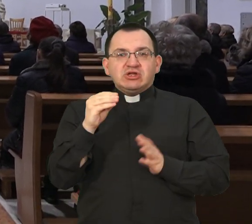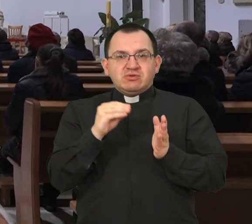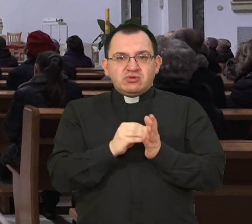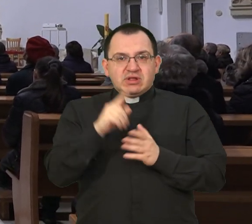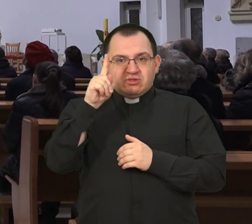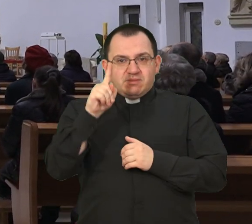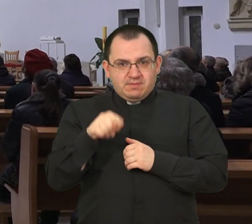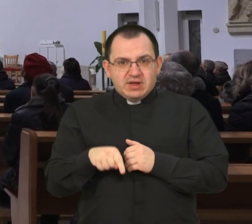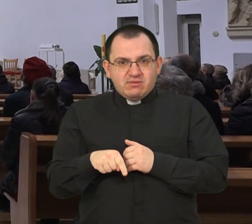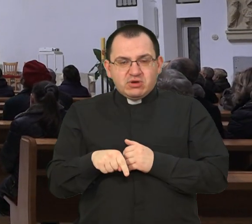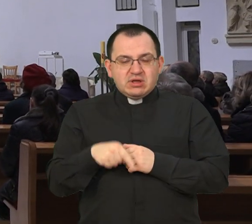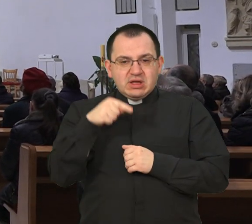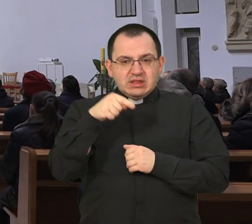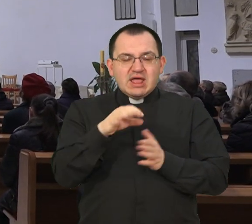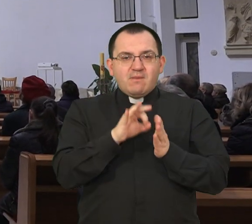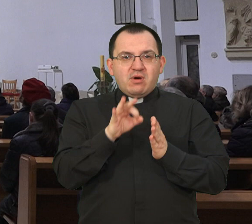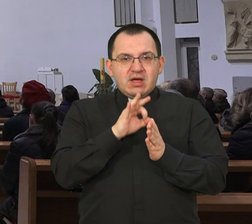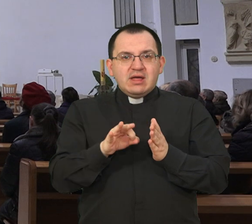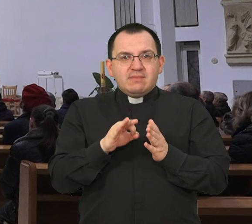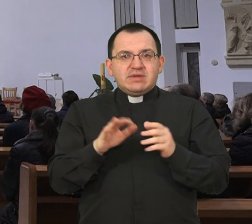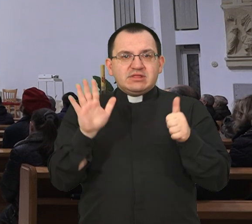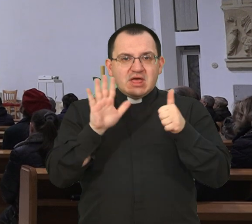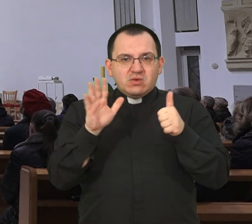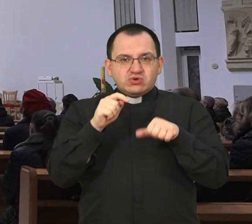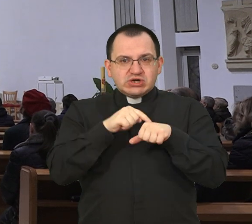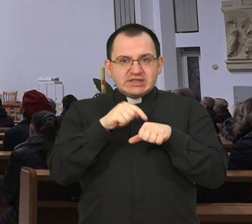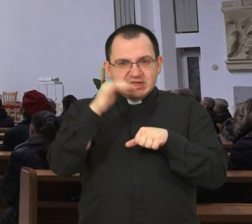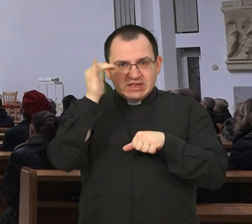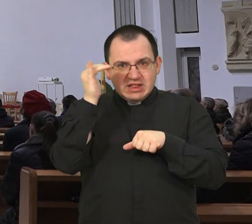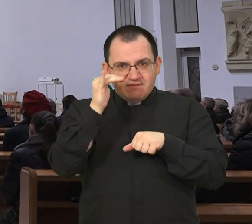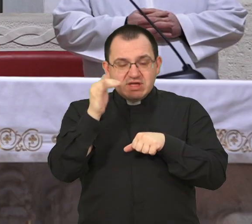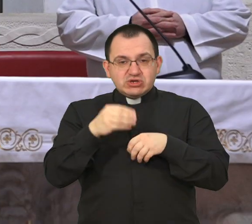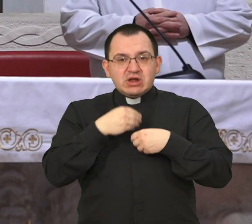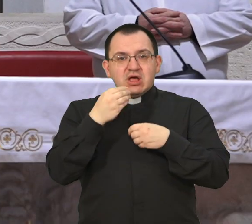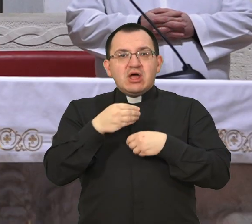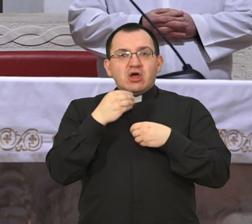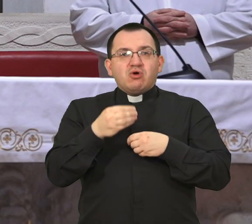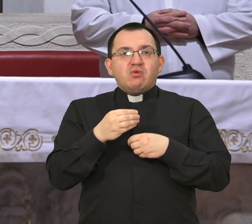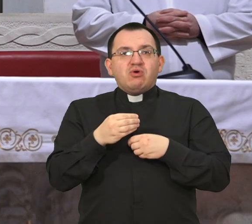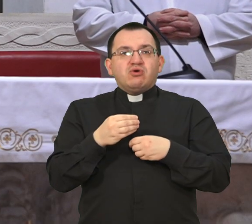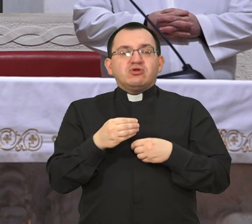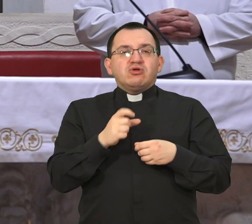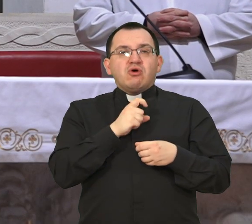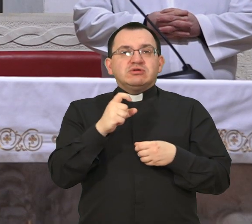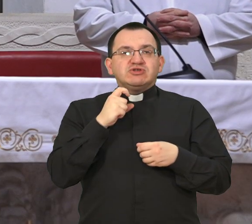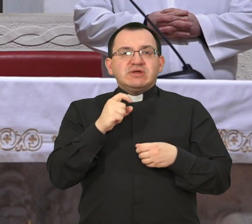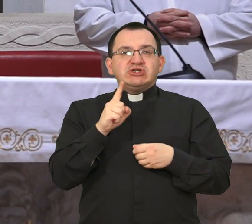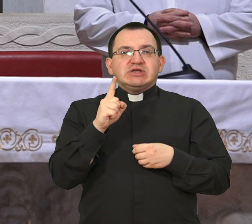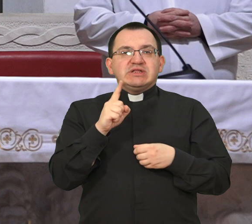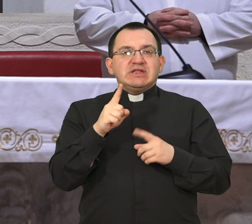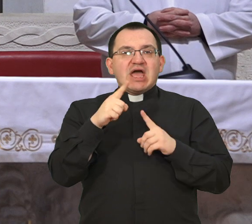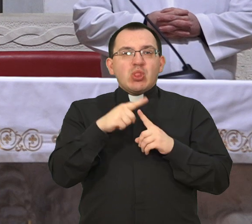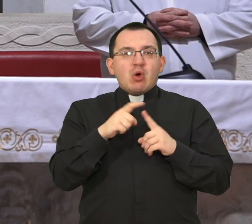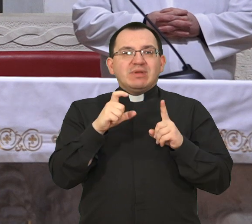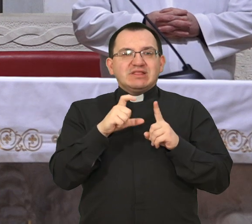siječnja, na misnom slavlju u 18 sati, o čudu ozdravljenja uzetoga na nosilci i problemu razjedinjenosti